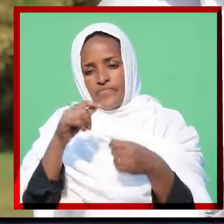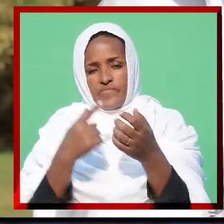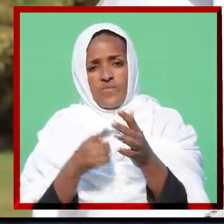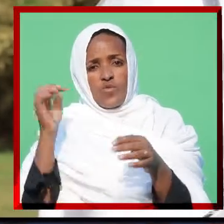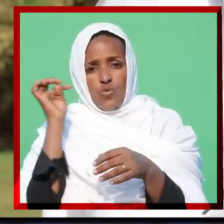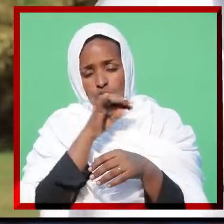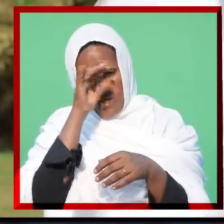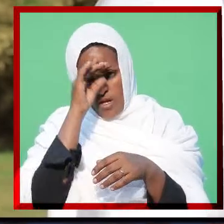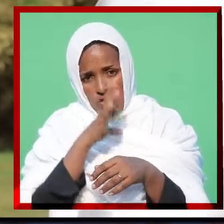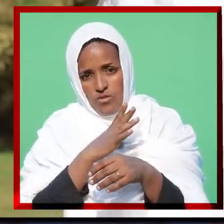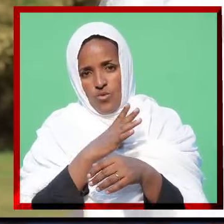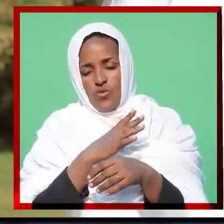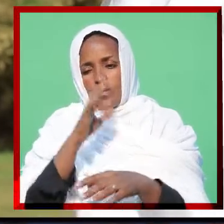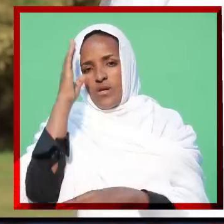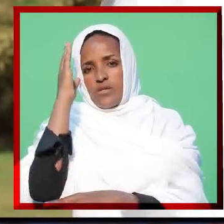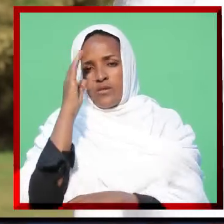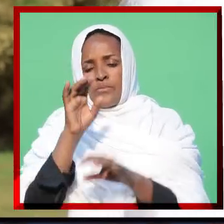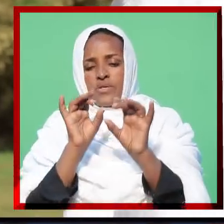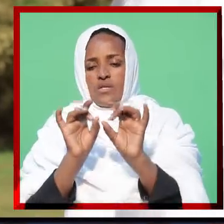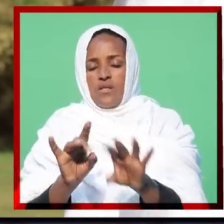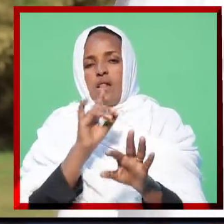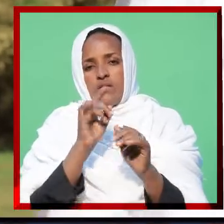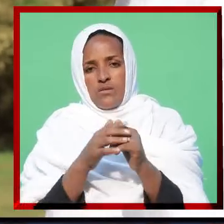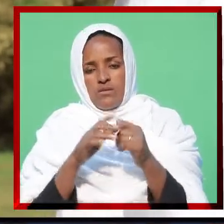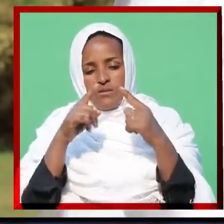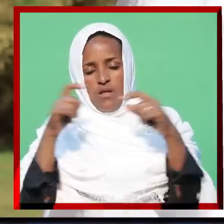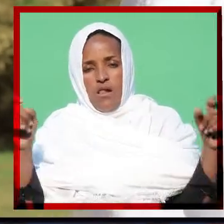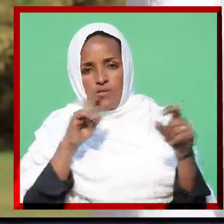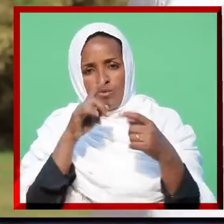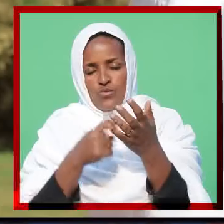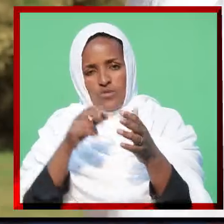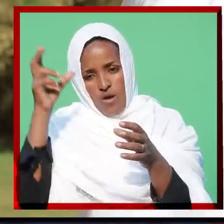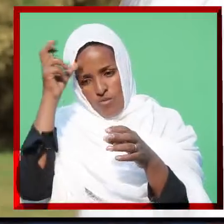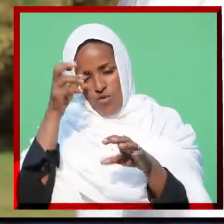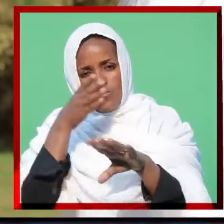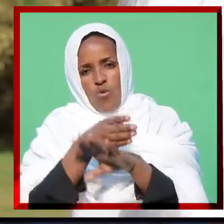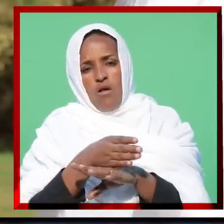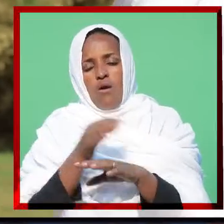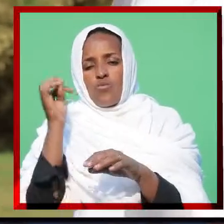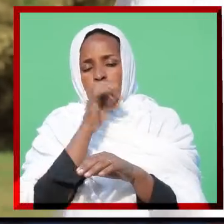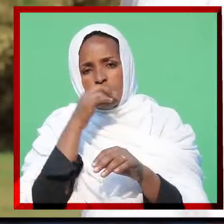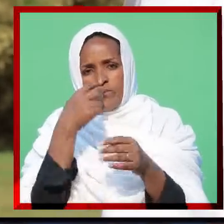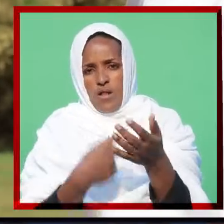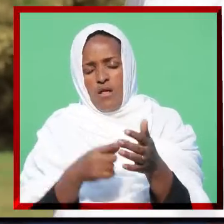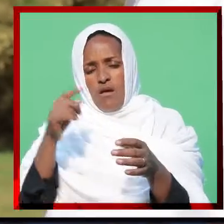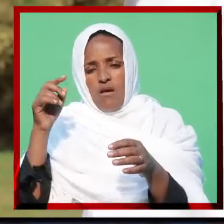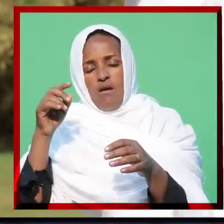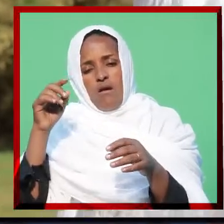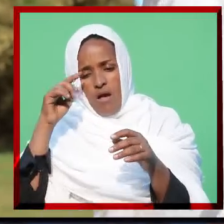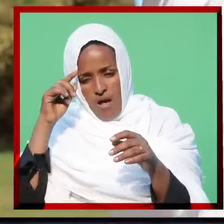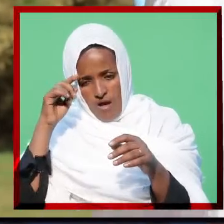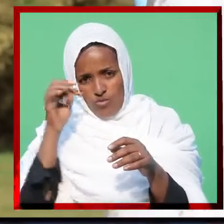ስለዚህ ሐሰተኛ ሰው የእግዚአብሔር ጠላት ነው። ዲያብሎስ አቡሃላ ሐሰት ይባላል። እና ሐሰት